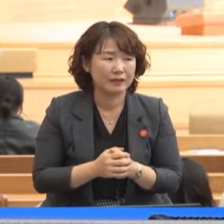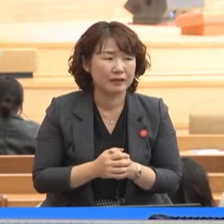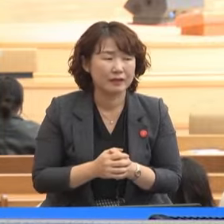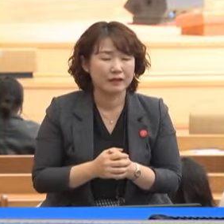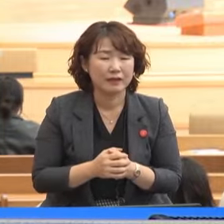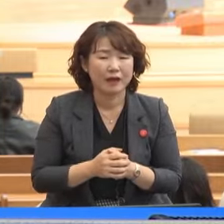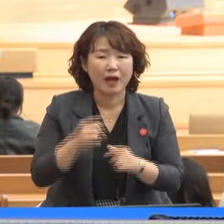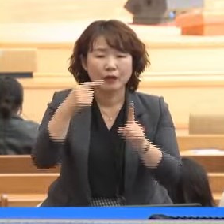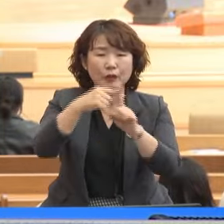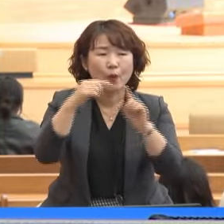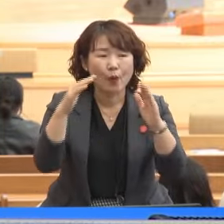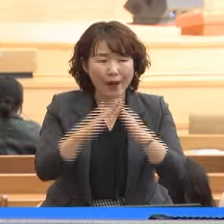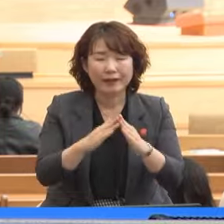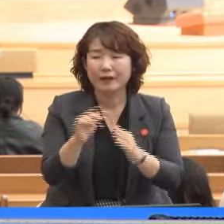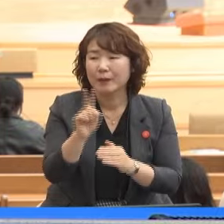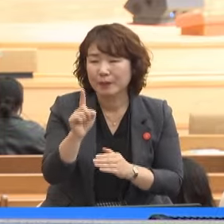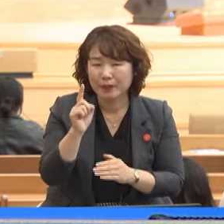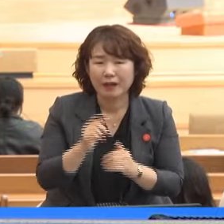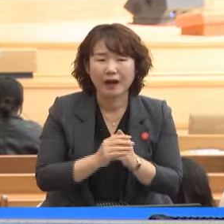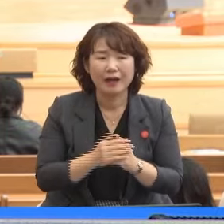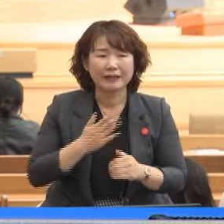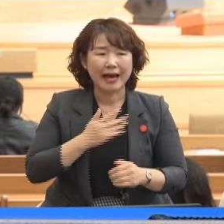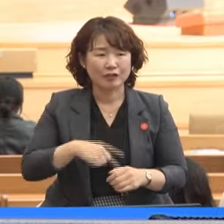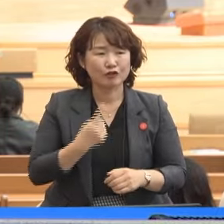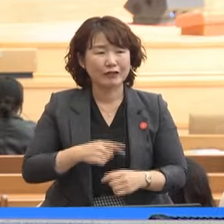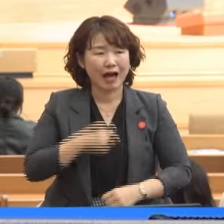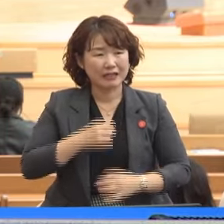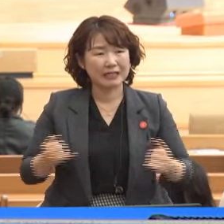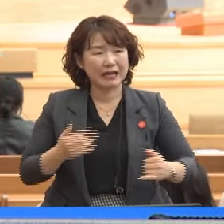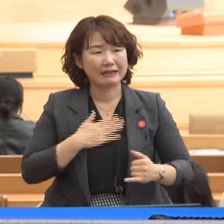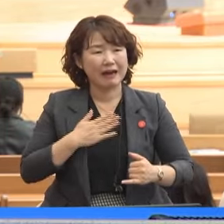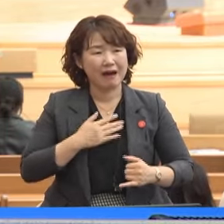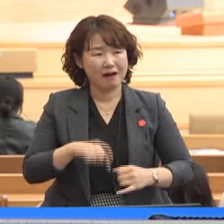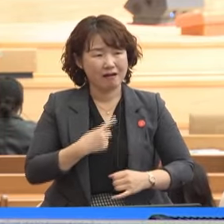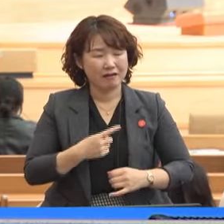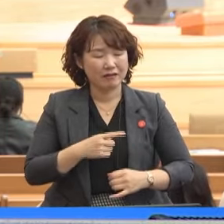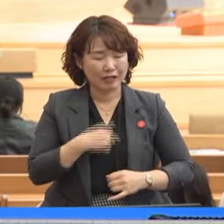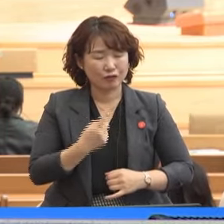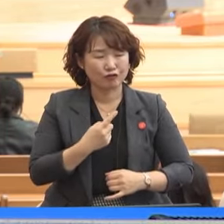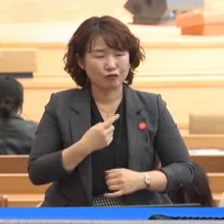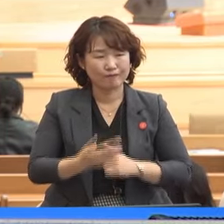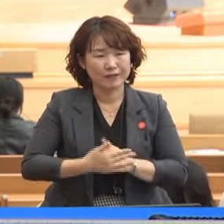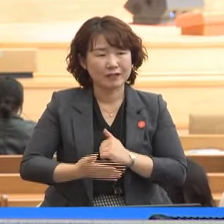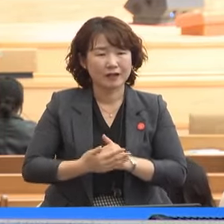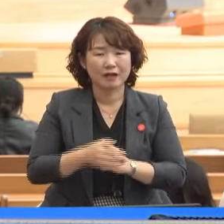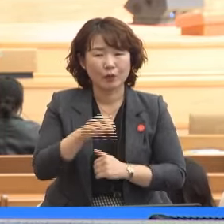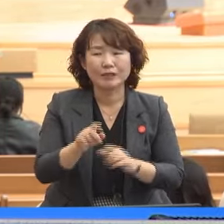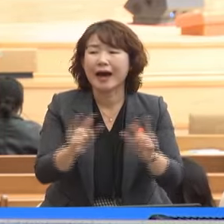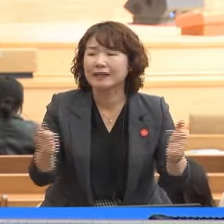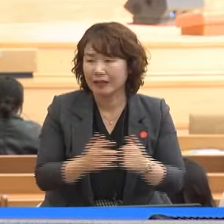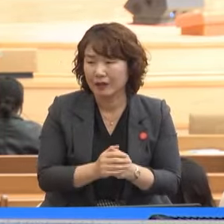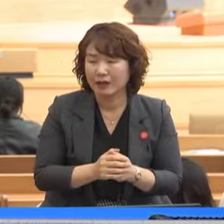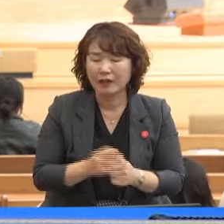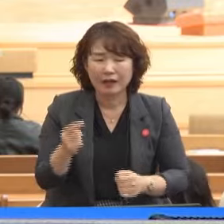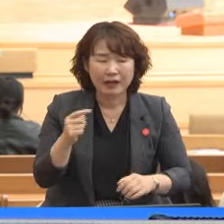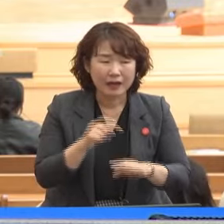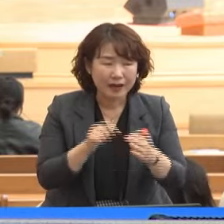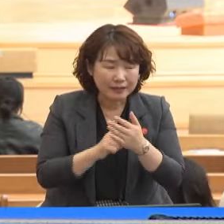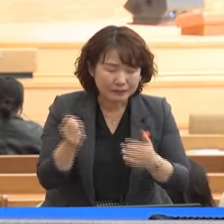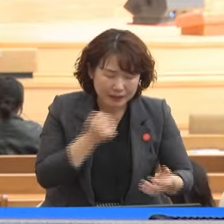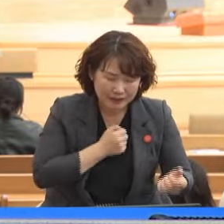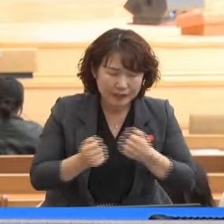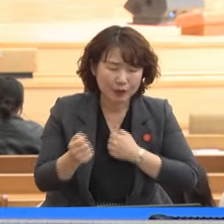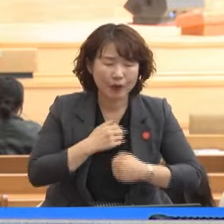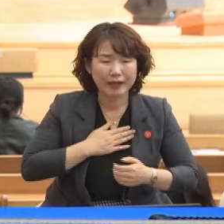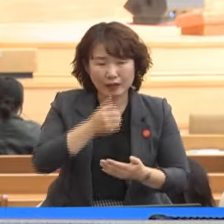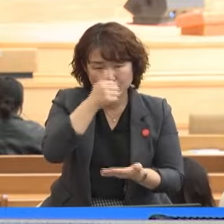여러분 교회는 스스로 의인이라고 자처하는 사람들이 모이는 곳이 아닙니다. 가슴을 치며